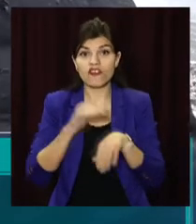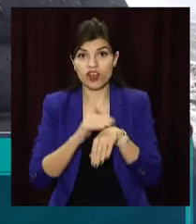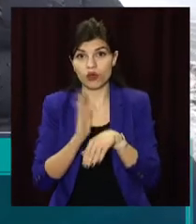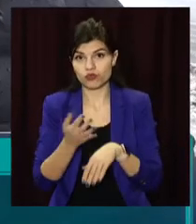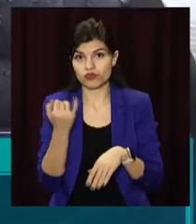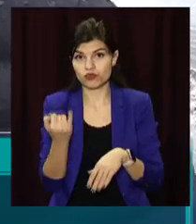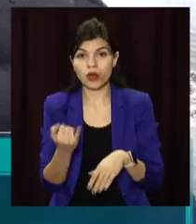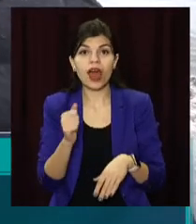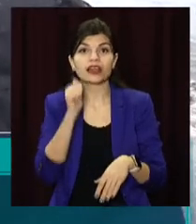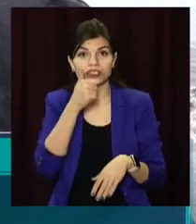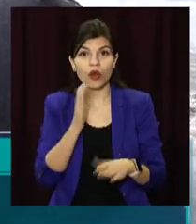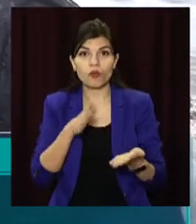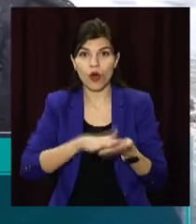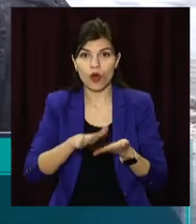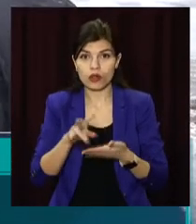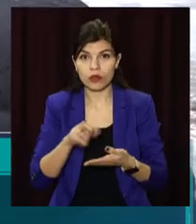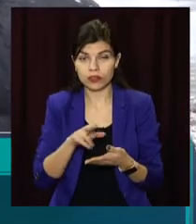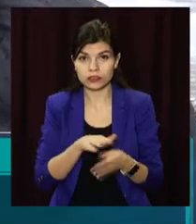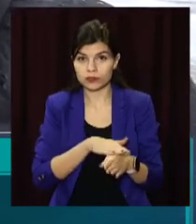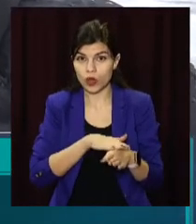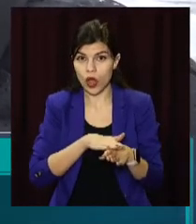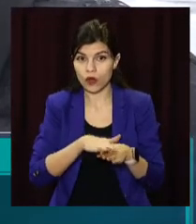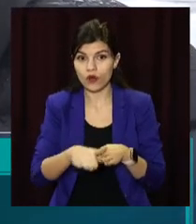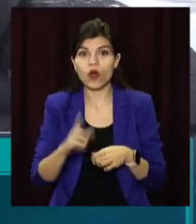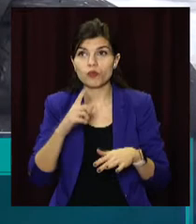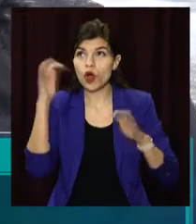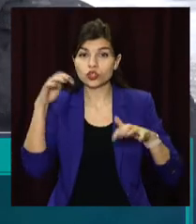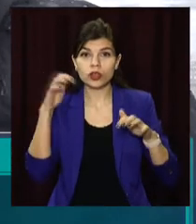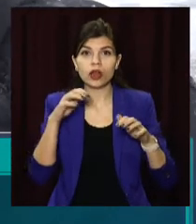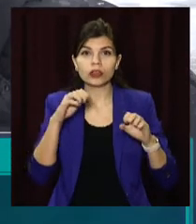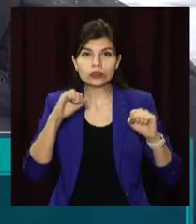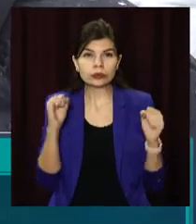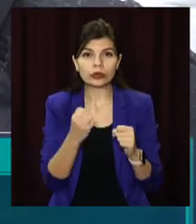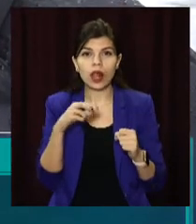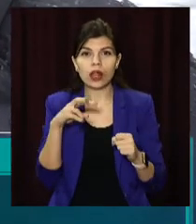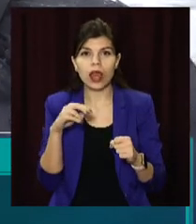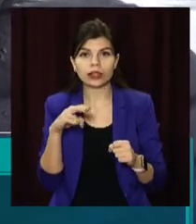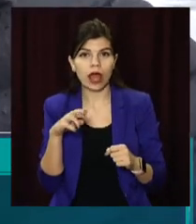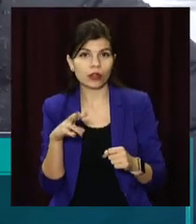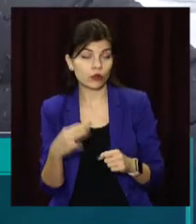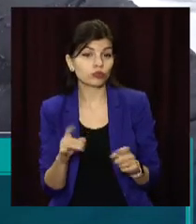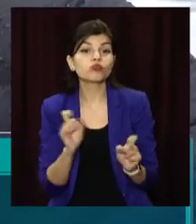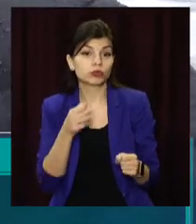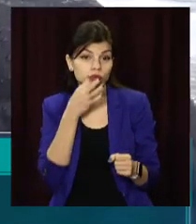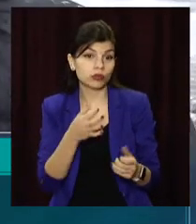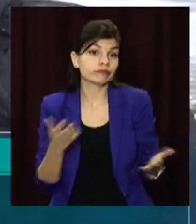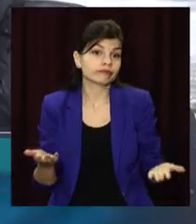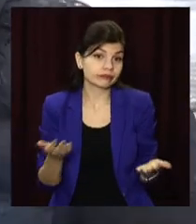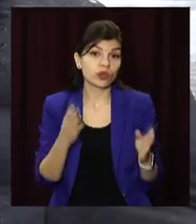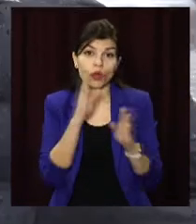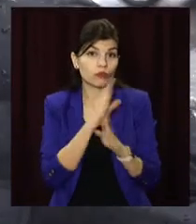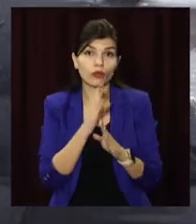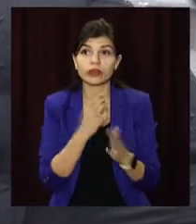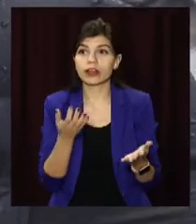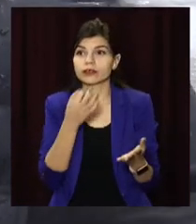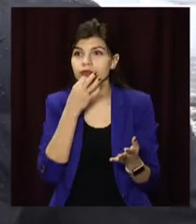хорошо, а вечером будет плохо. А завтра будет гололед, потому что идет ледяной дождь к вечеру. Все, что я могу сказать?